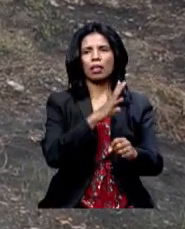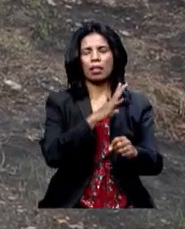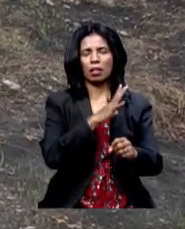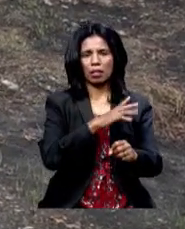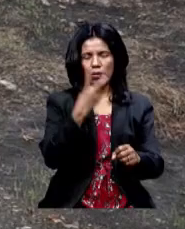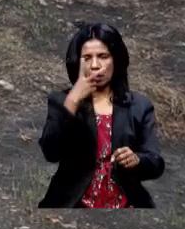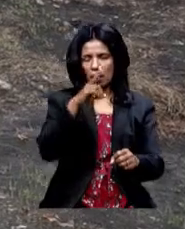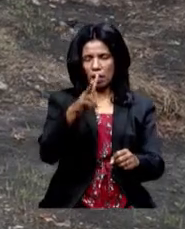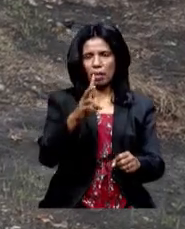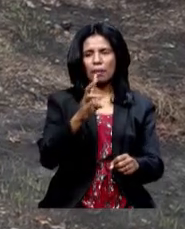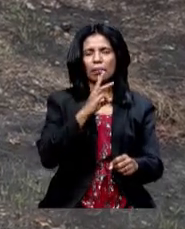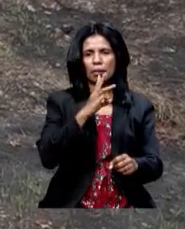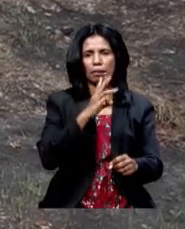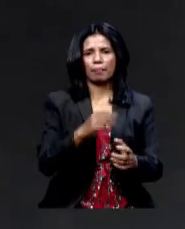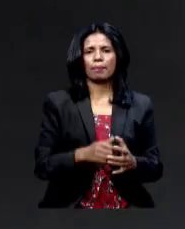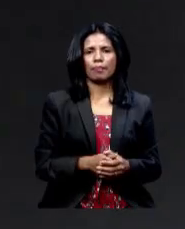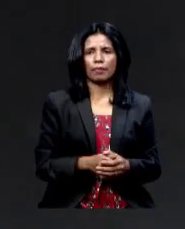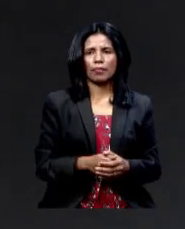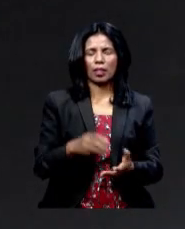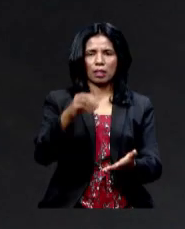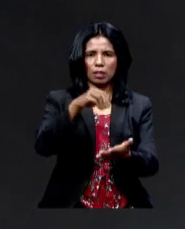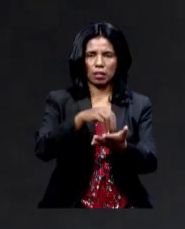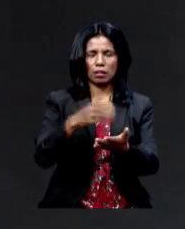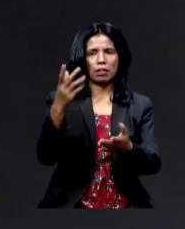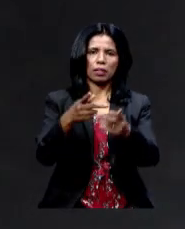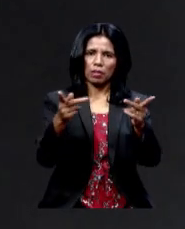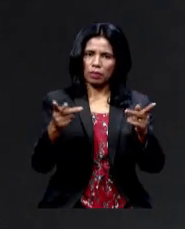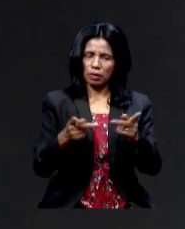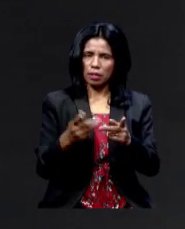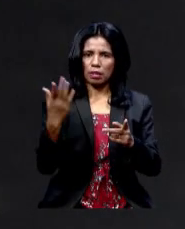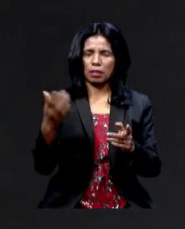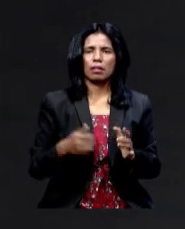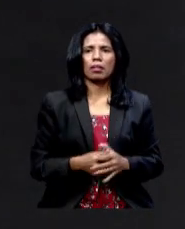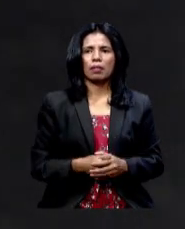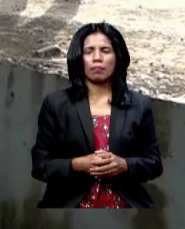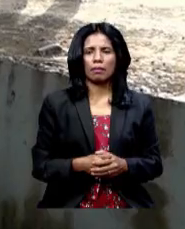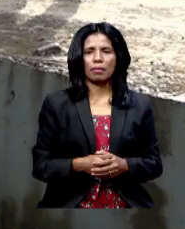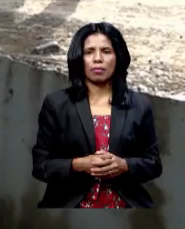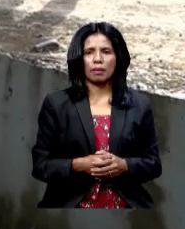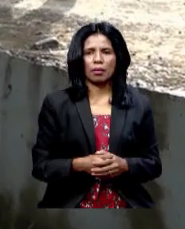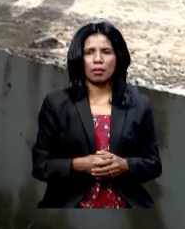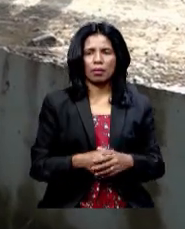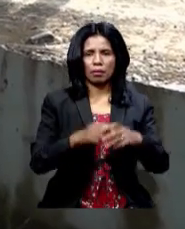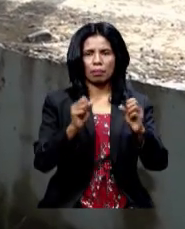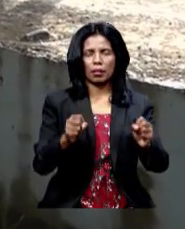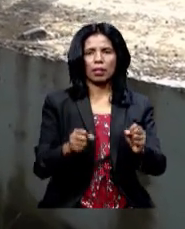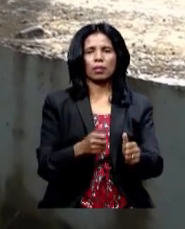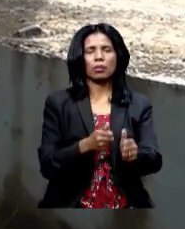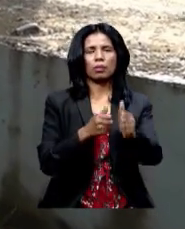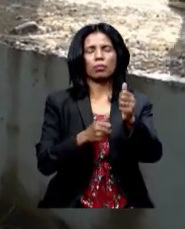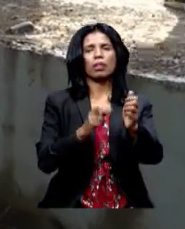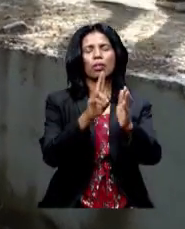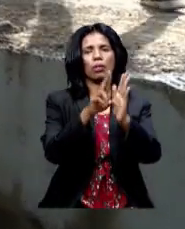kontrola valbu hirak nebe maka tau na iha fating hirak ne atro ne bele nia bele dulas tuir oras nebe